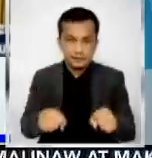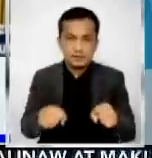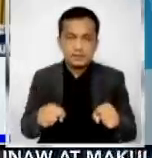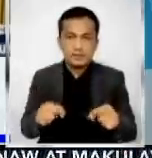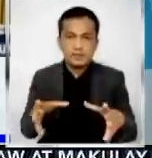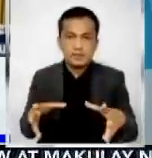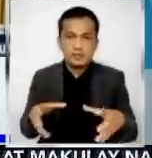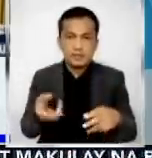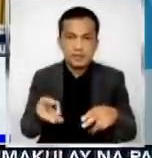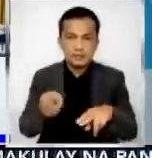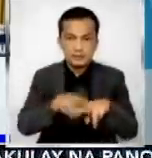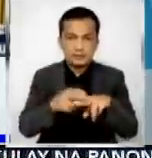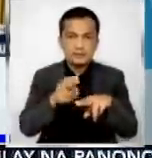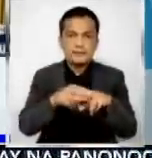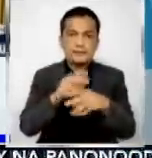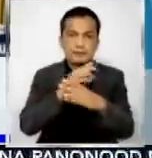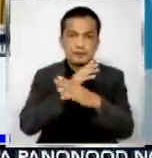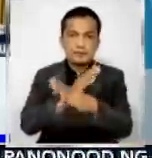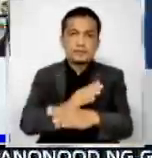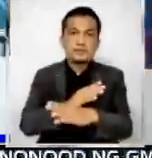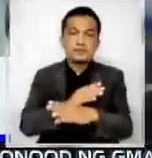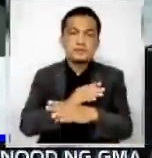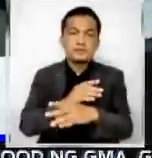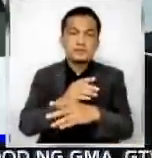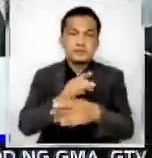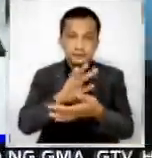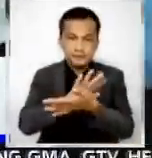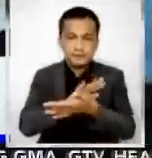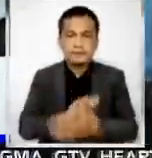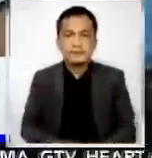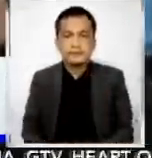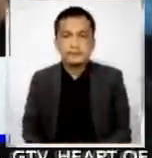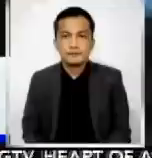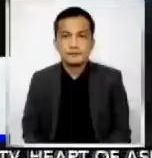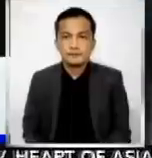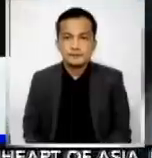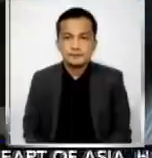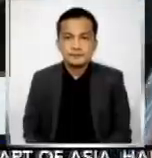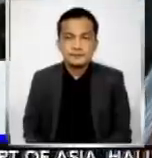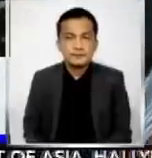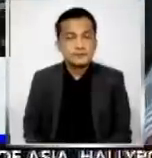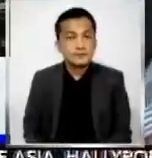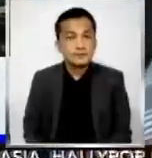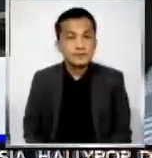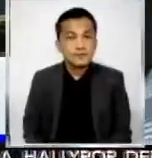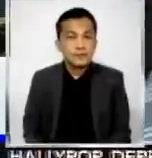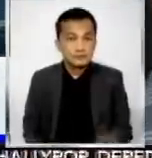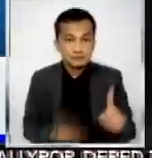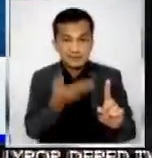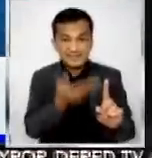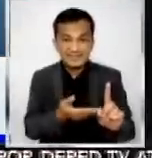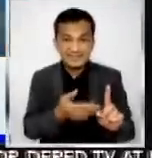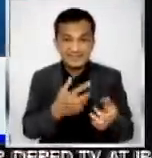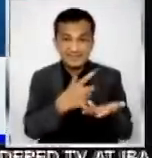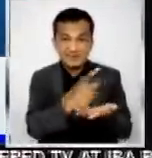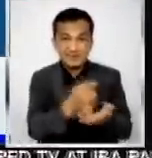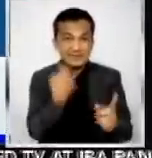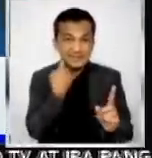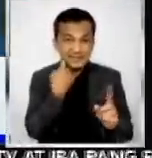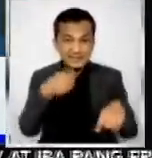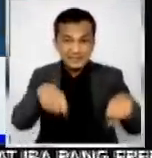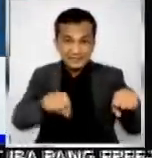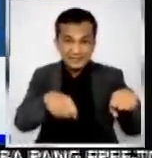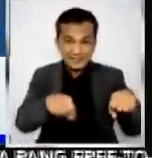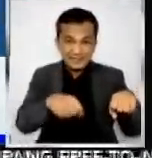protection against the disease. Isa sa nabakunahan kanina ang tricycle driver na si Rodolfo